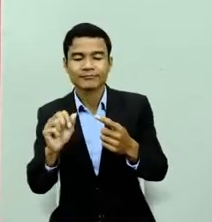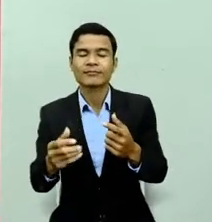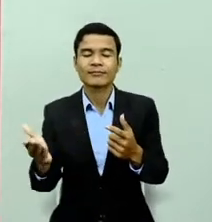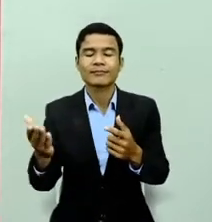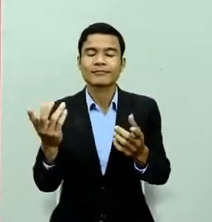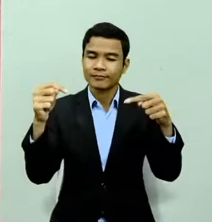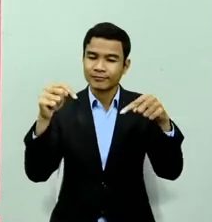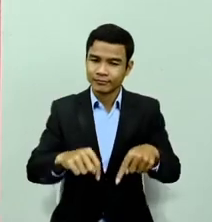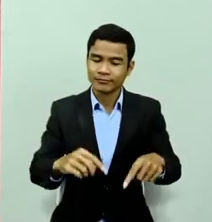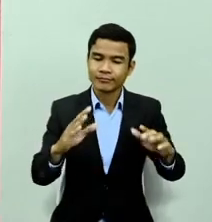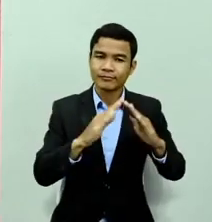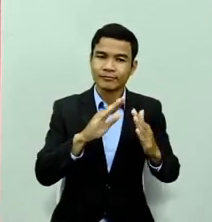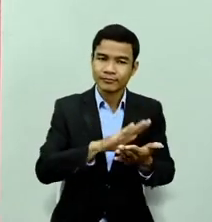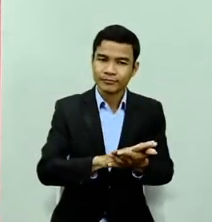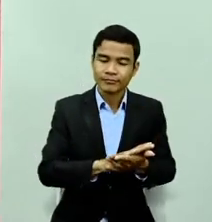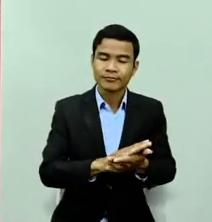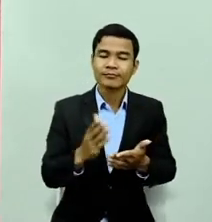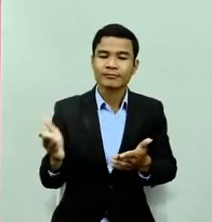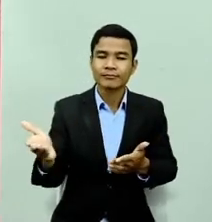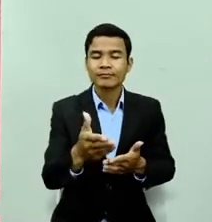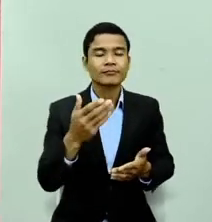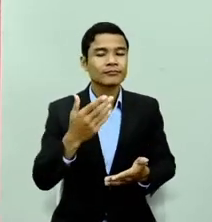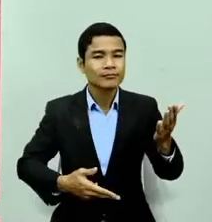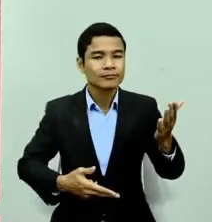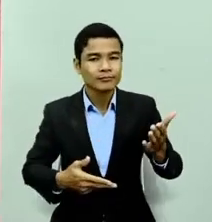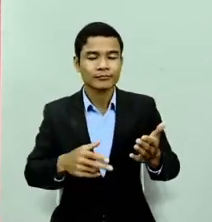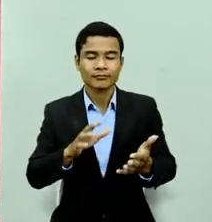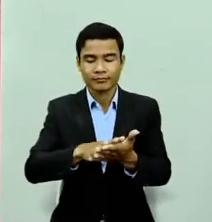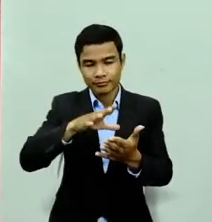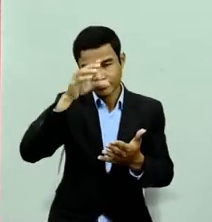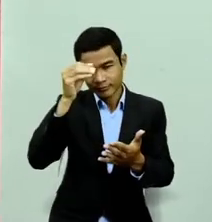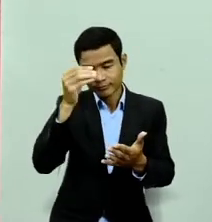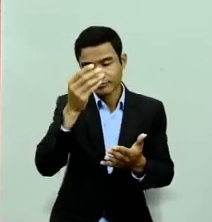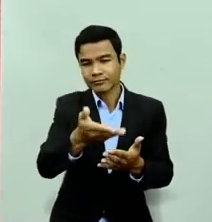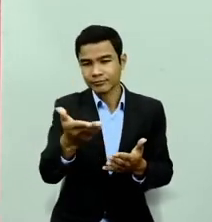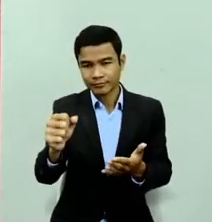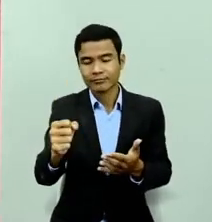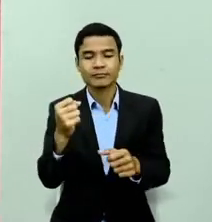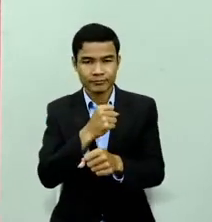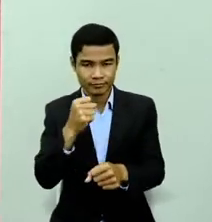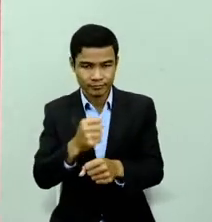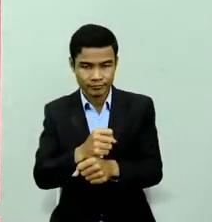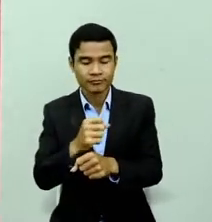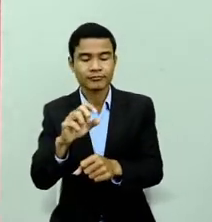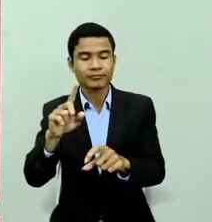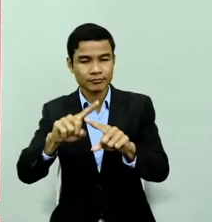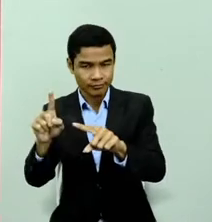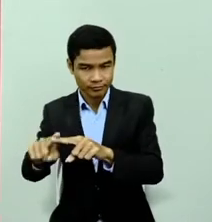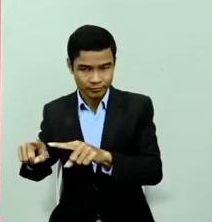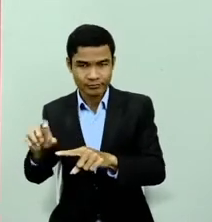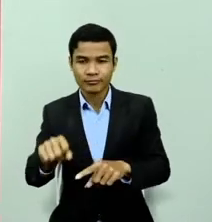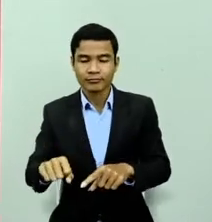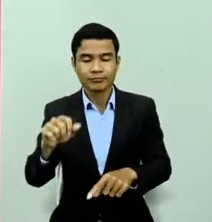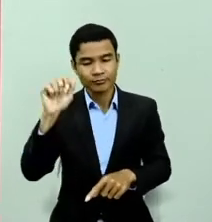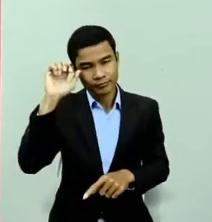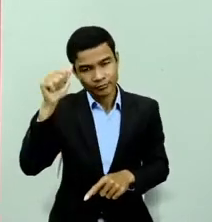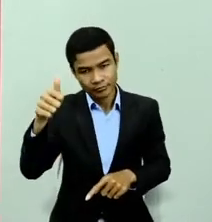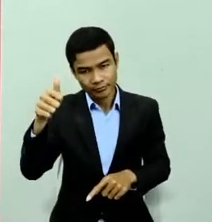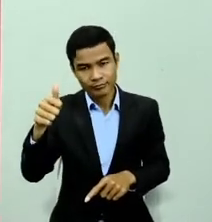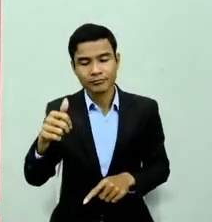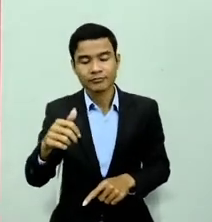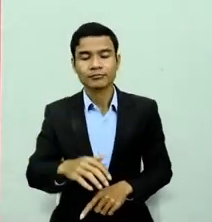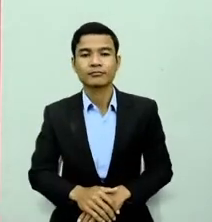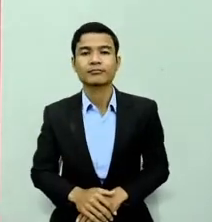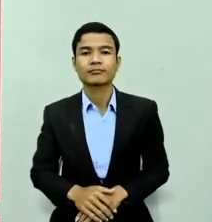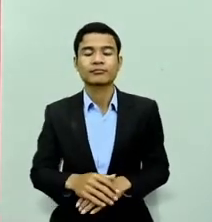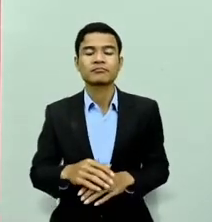mà sợ là riêng ban ấy đá ạ chà cứ ban riêng sốt chà ban thua kịch cáp xếm xếm nâng